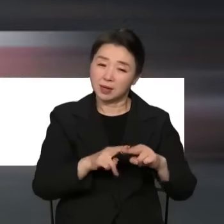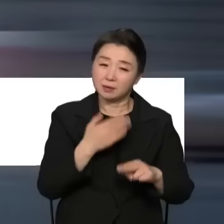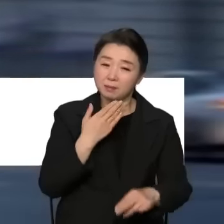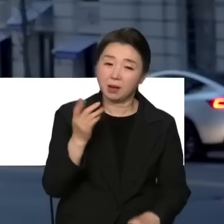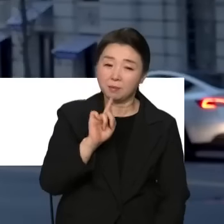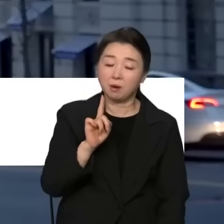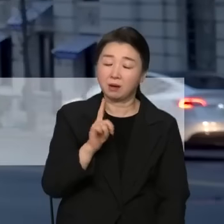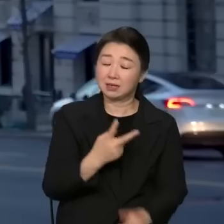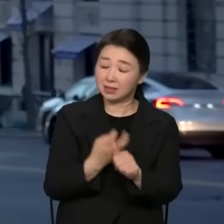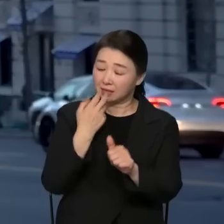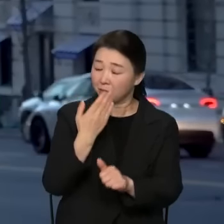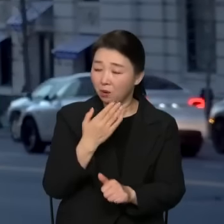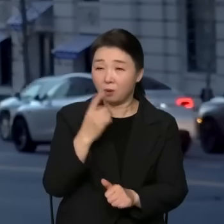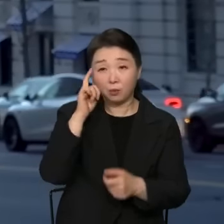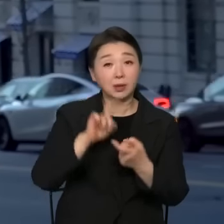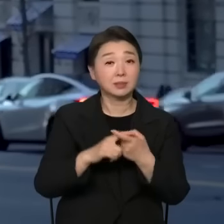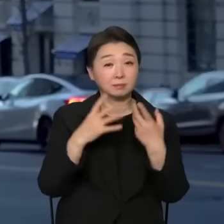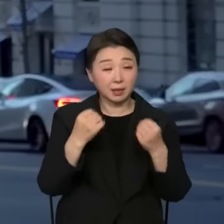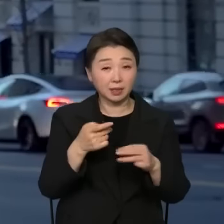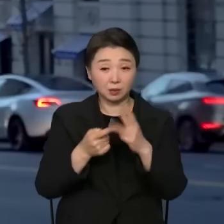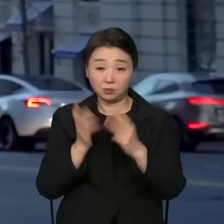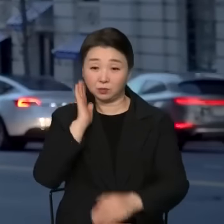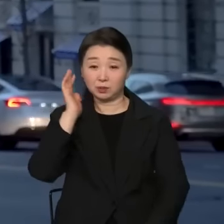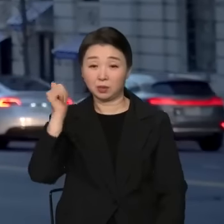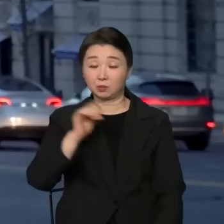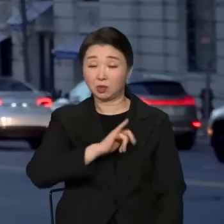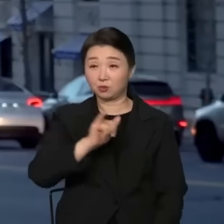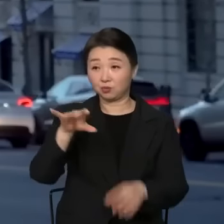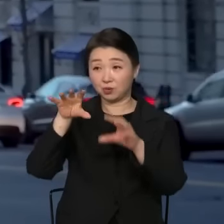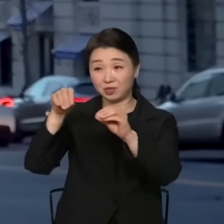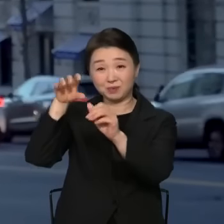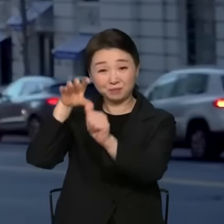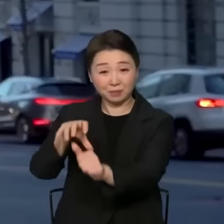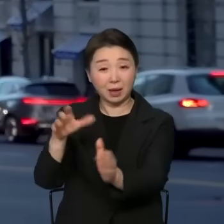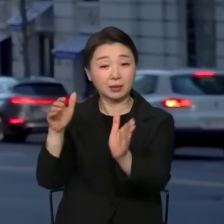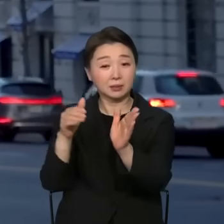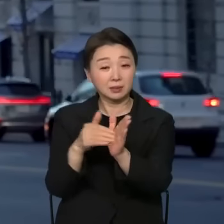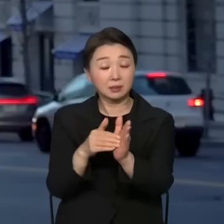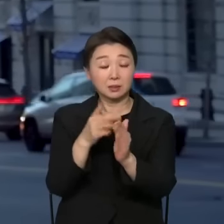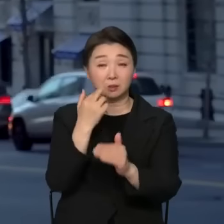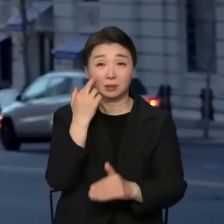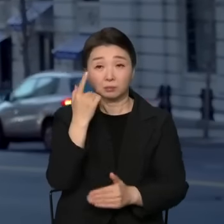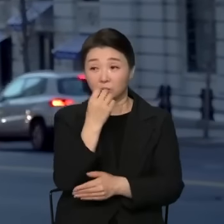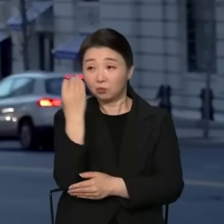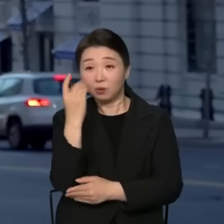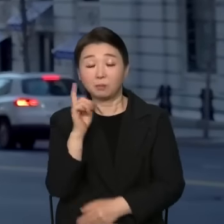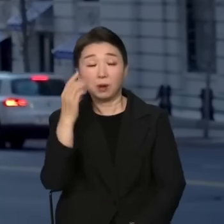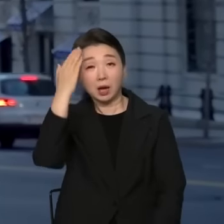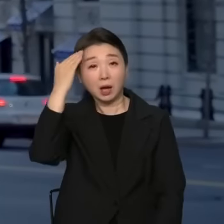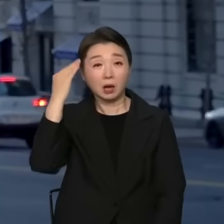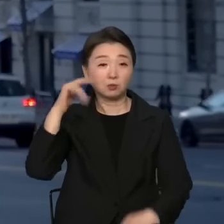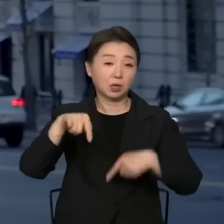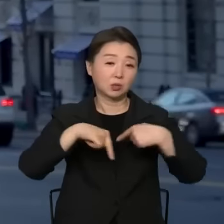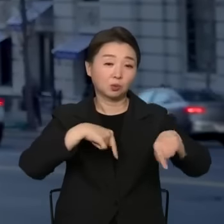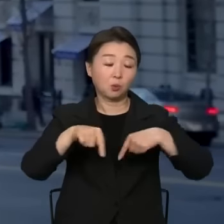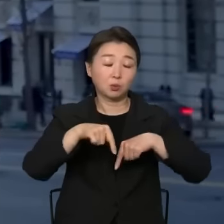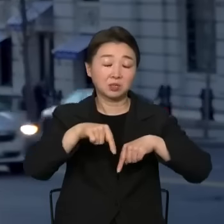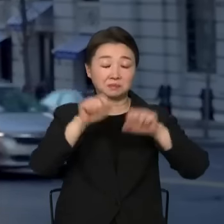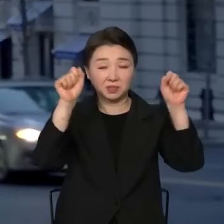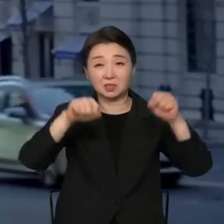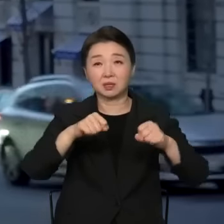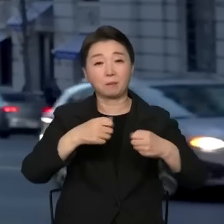있습니다 특히 윤 대통령에 대해 출 금지 조치가 내려지자 미국 언론들은 한국의 통치 체제가